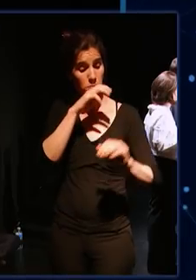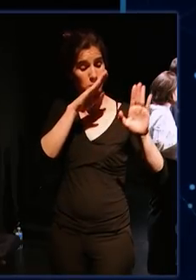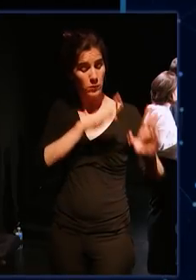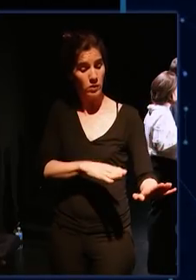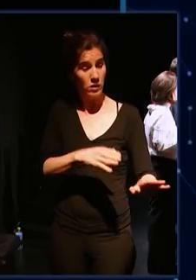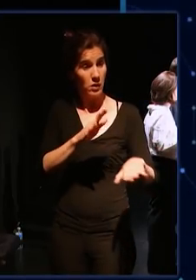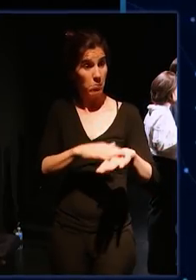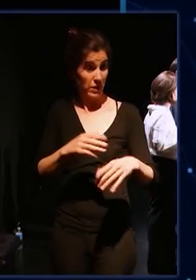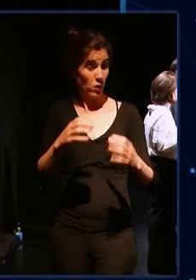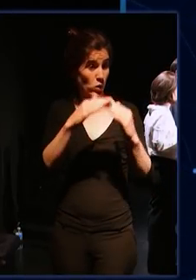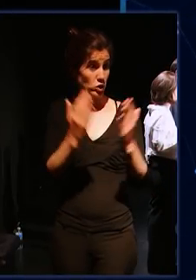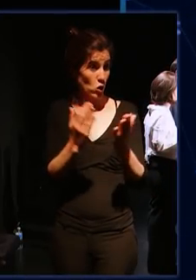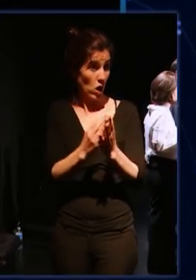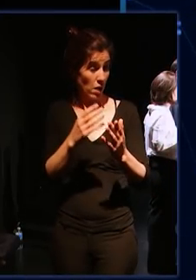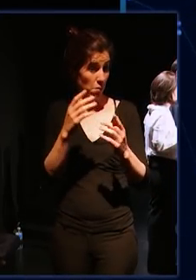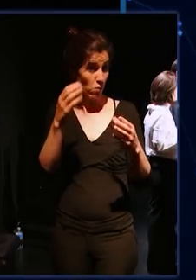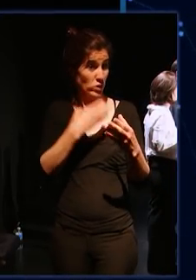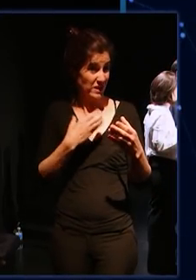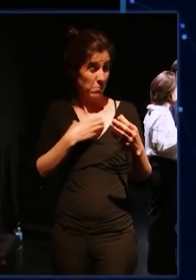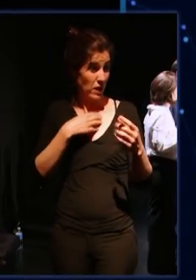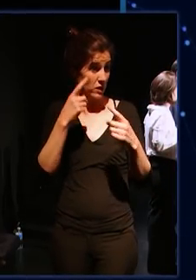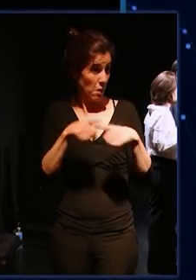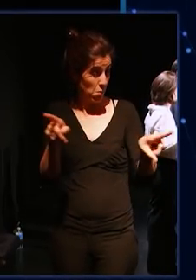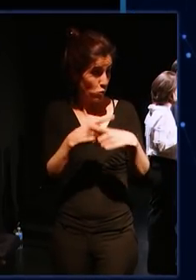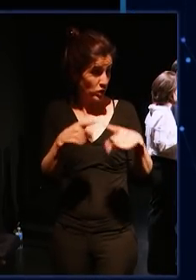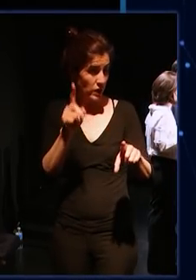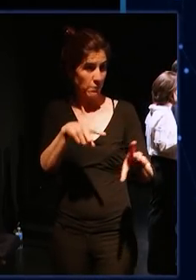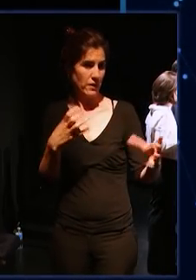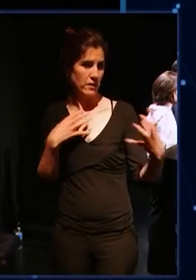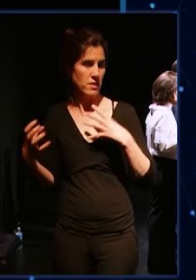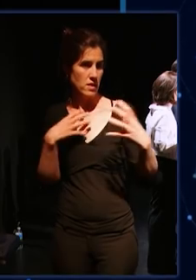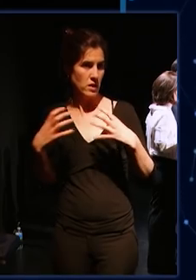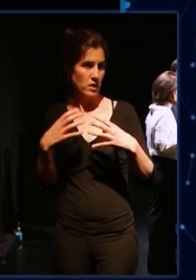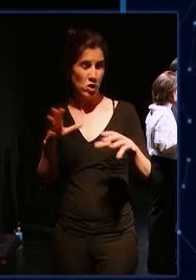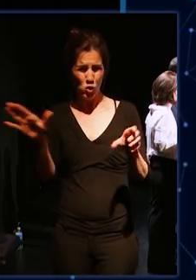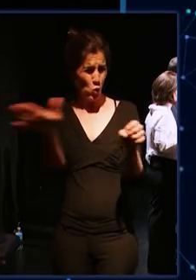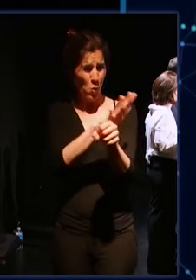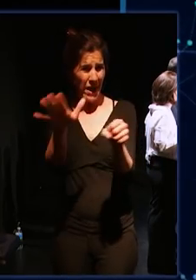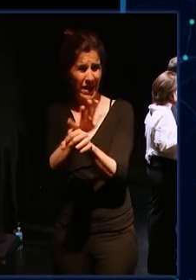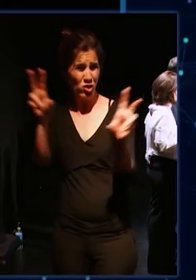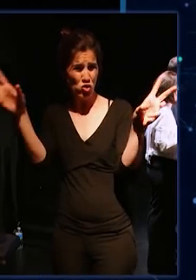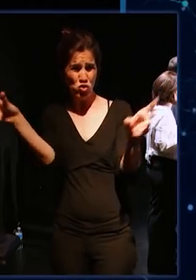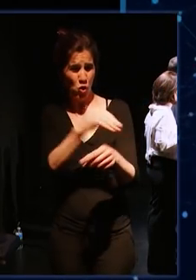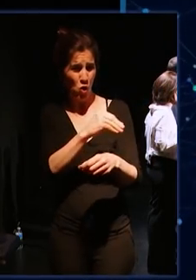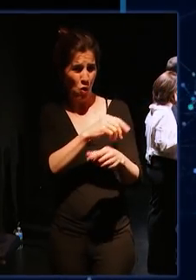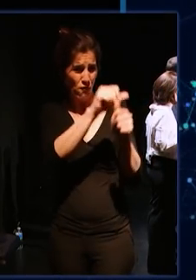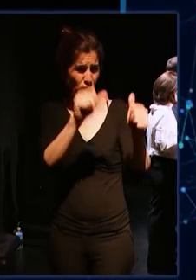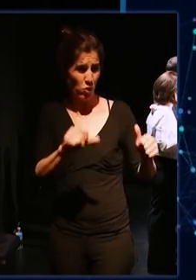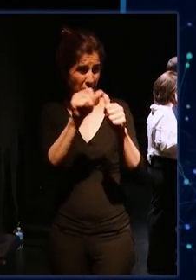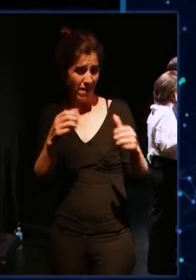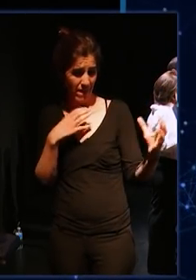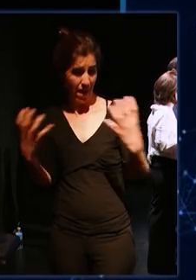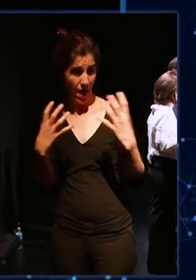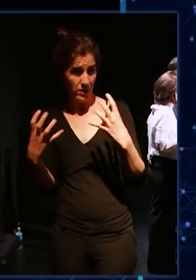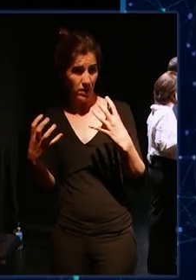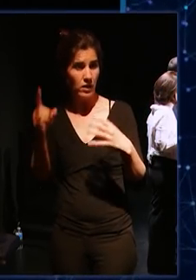de música i arts escèniques que doni una cobertura total a totes les expressions de l'art, per crear un centre